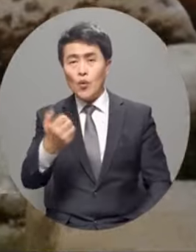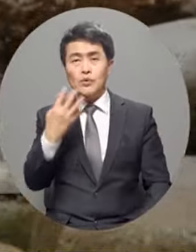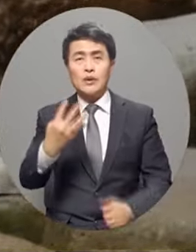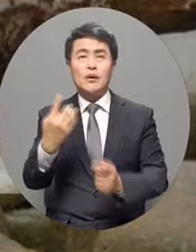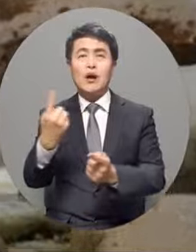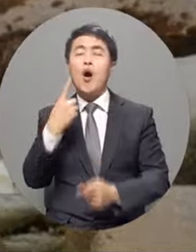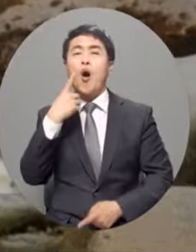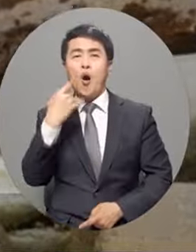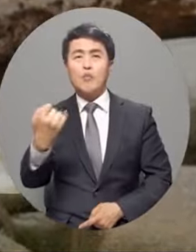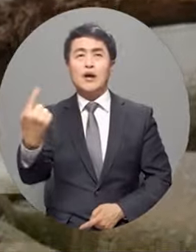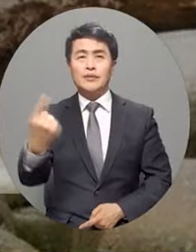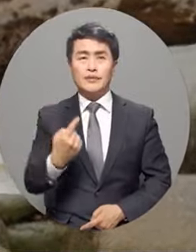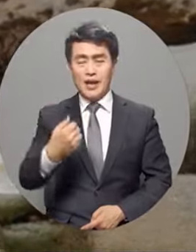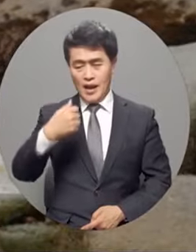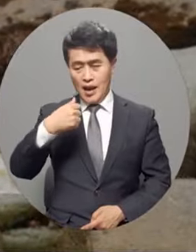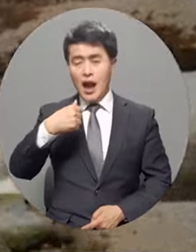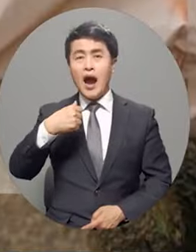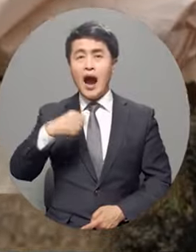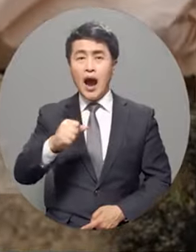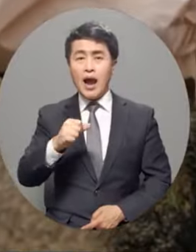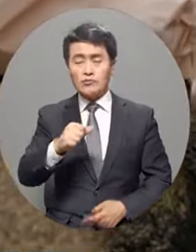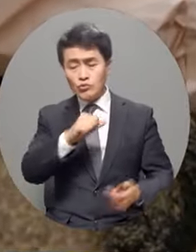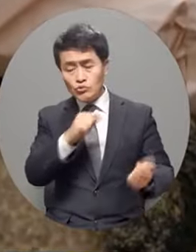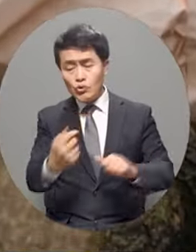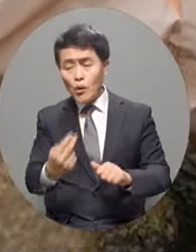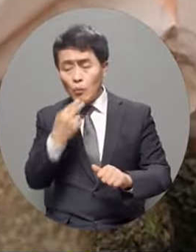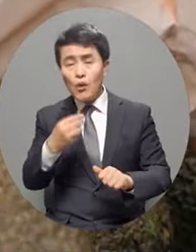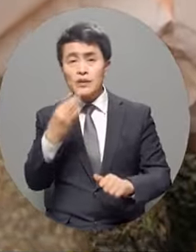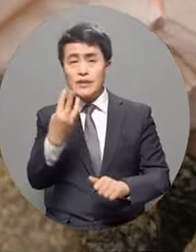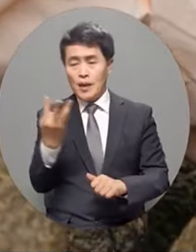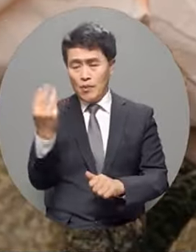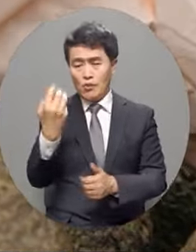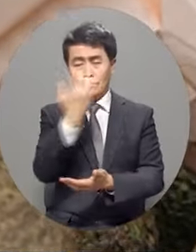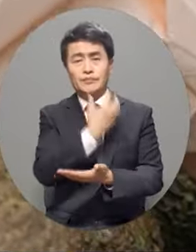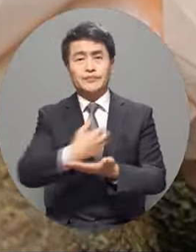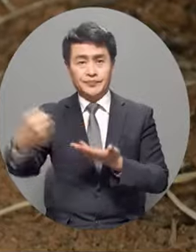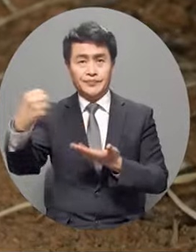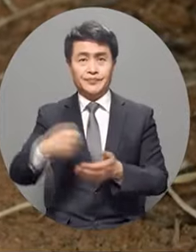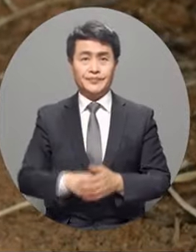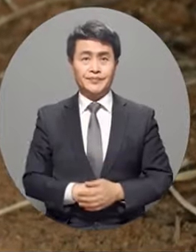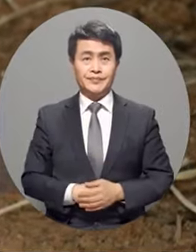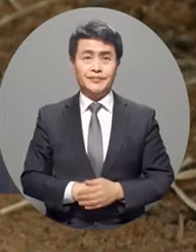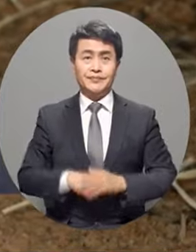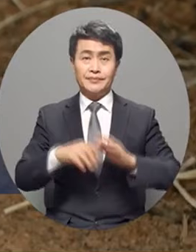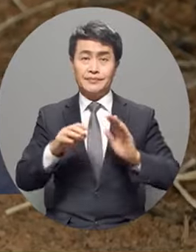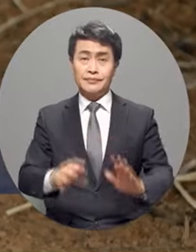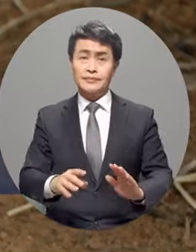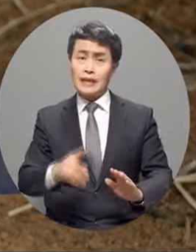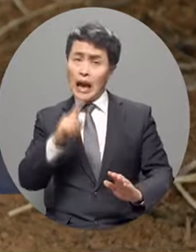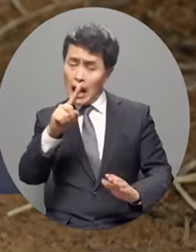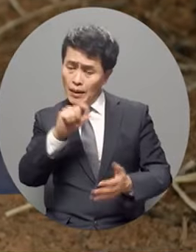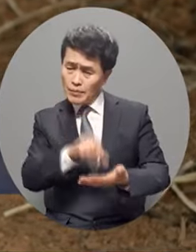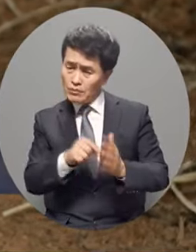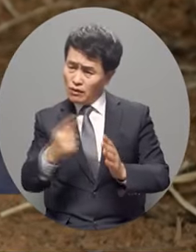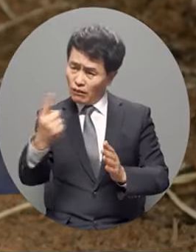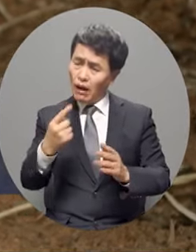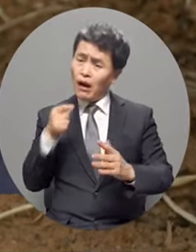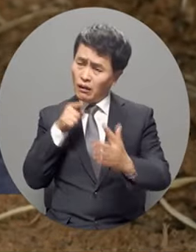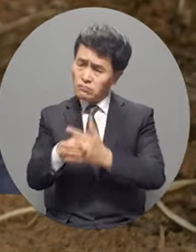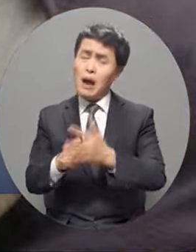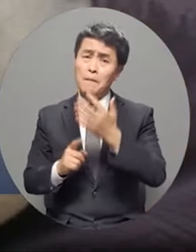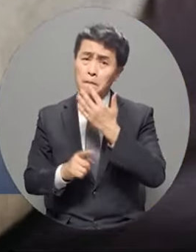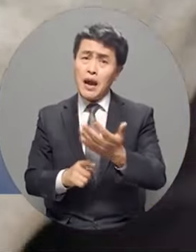나타난 어머니도 아들의 사망 보험금 중 3억여원을 받아갔습니다 한 번 정도로 왔으면 저가 이해을